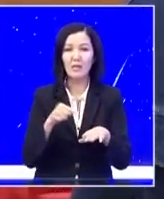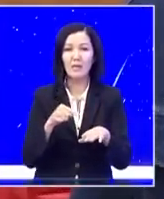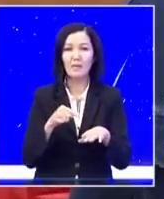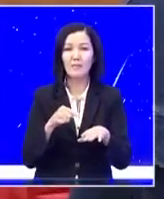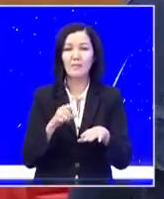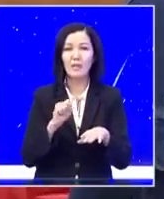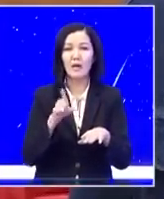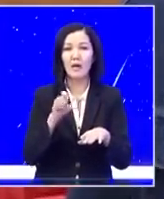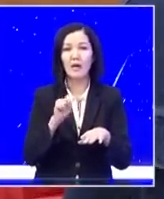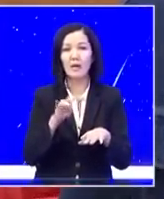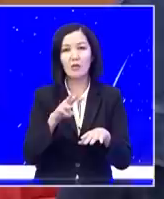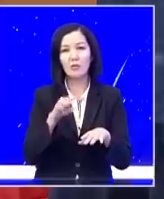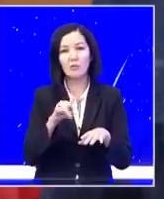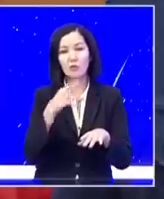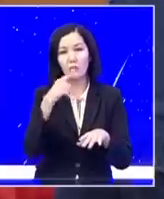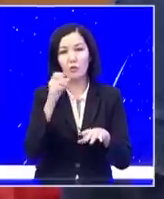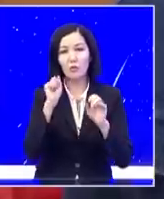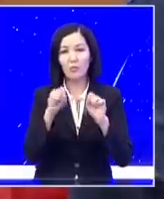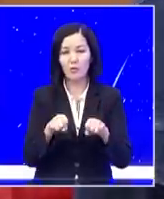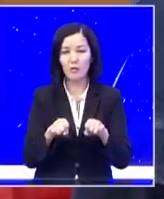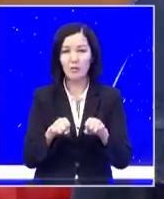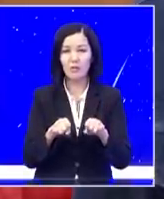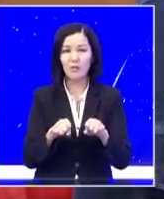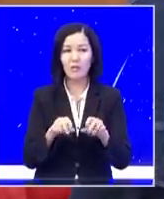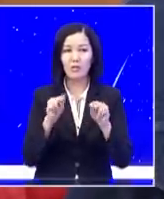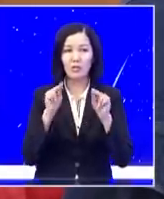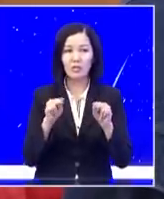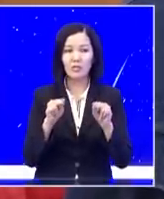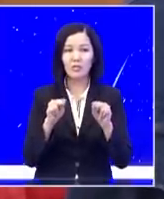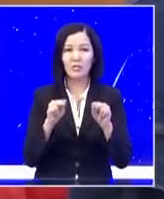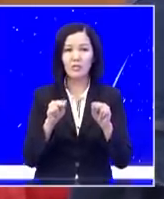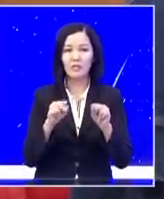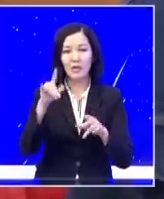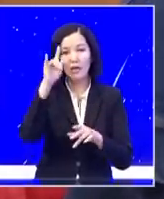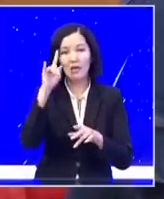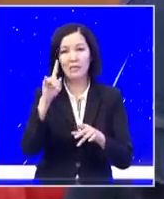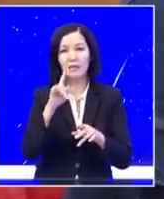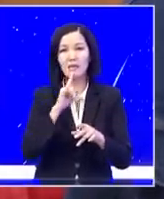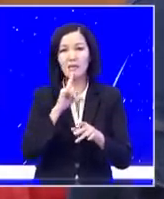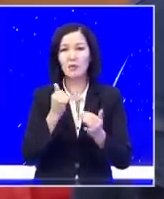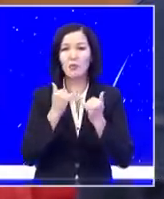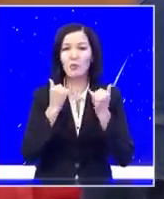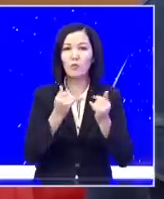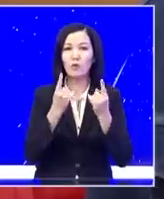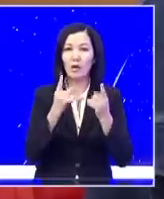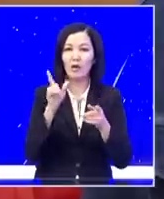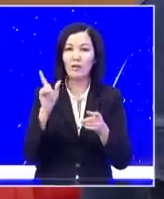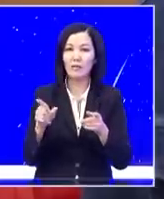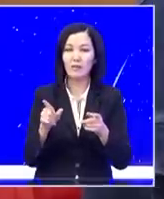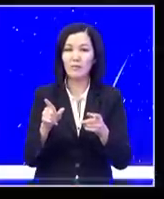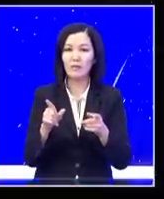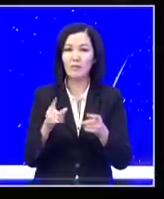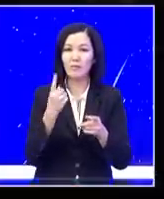деп айтуға болар еді. Шынымен қазақтың бір арыстарының бірінен айырылып қалдық деп